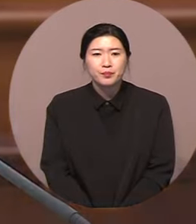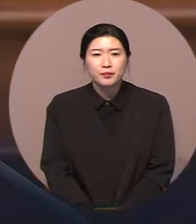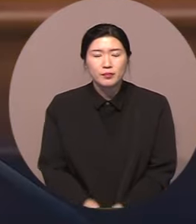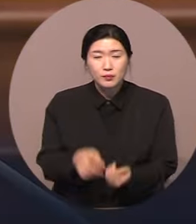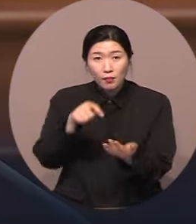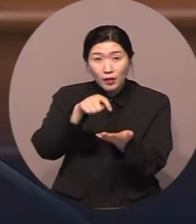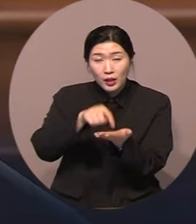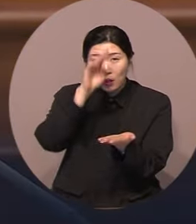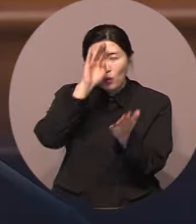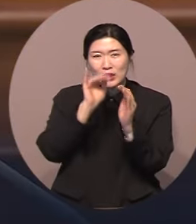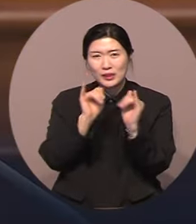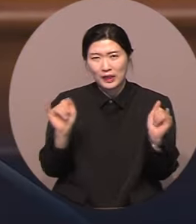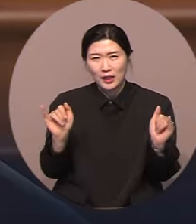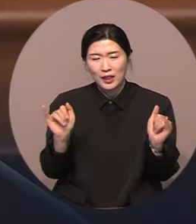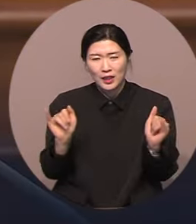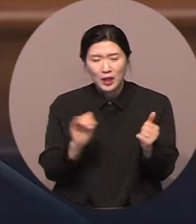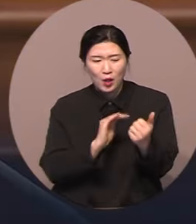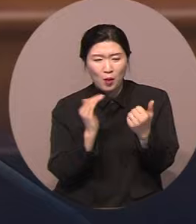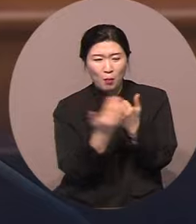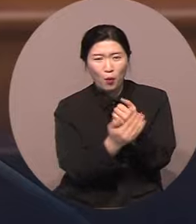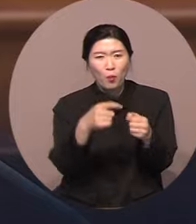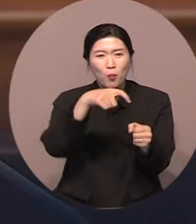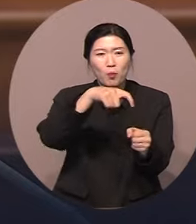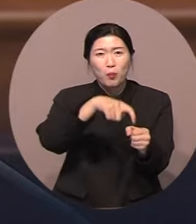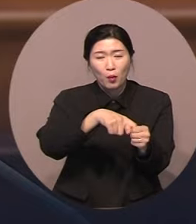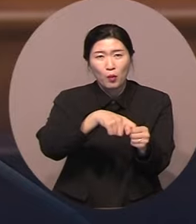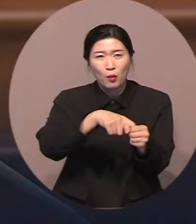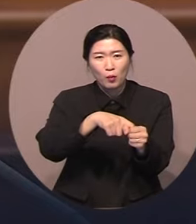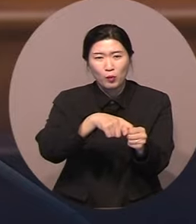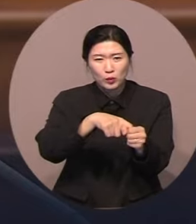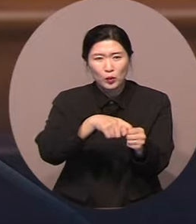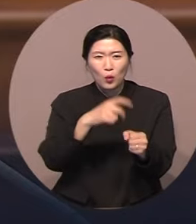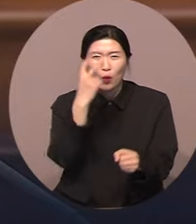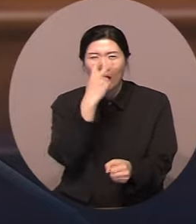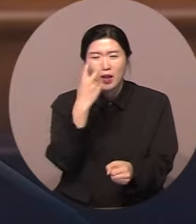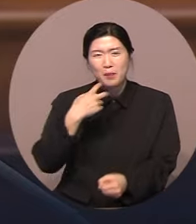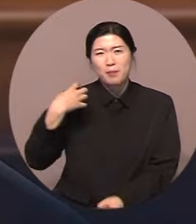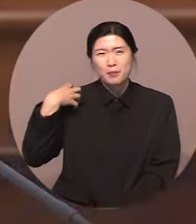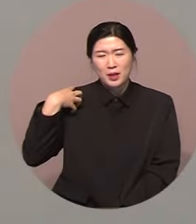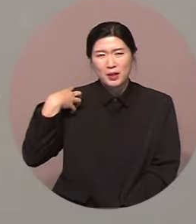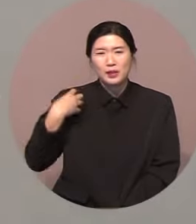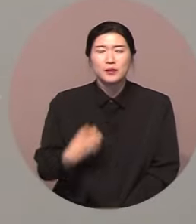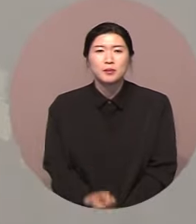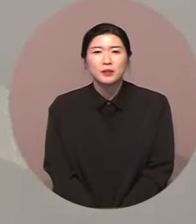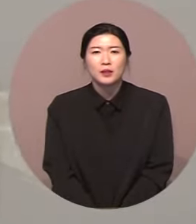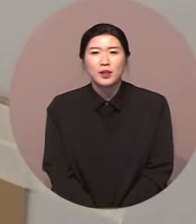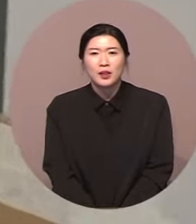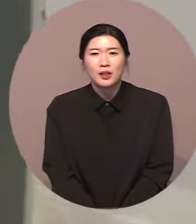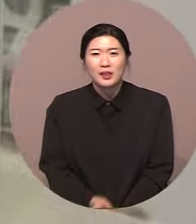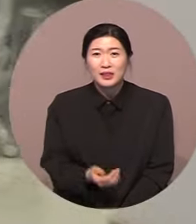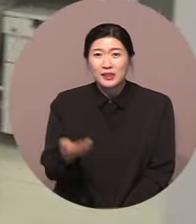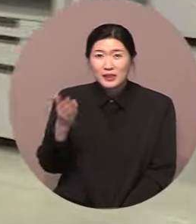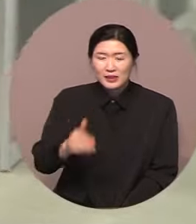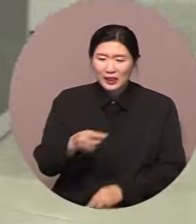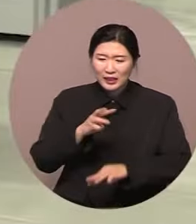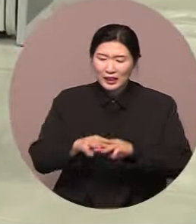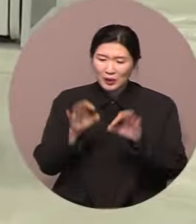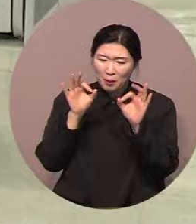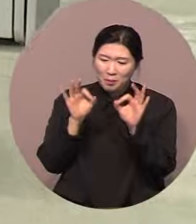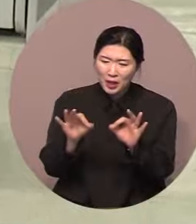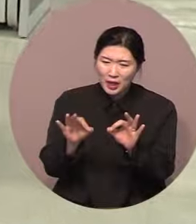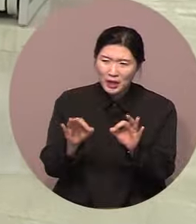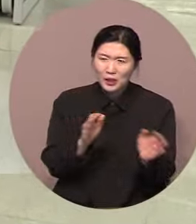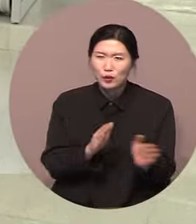환자가 골든타임 내 치료받을 수 있도록 집중 관리하겠습니다. 하지만 대전의 상황실은